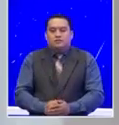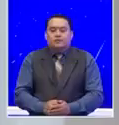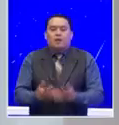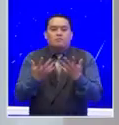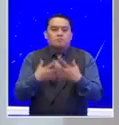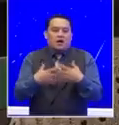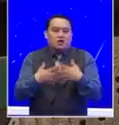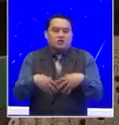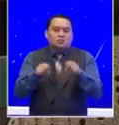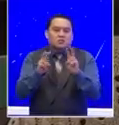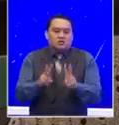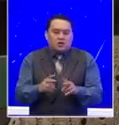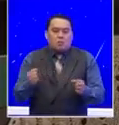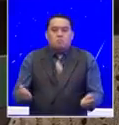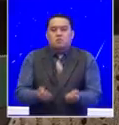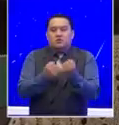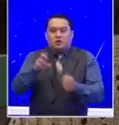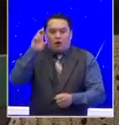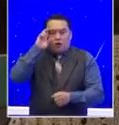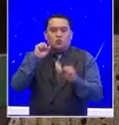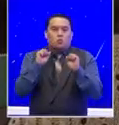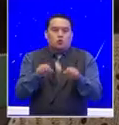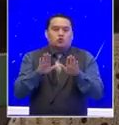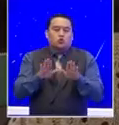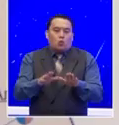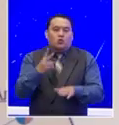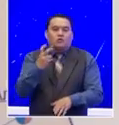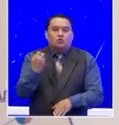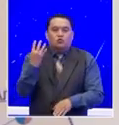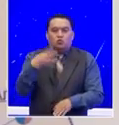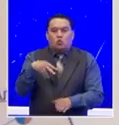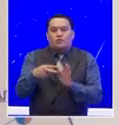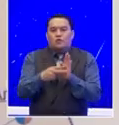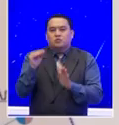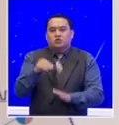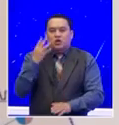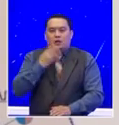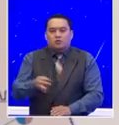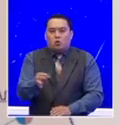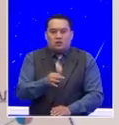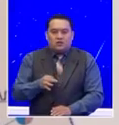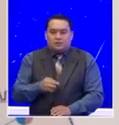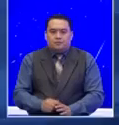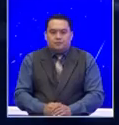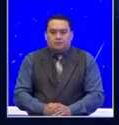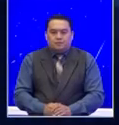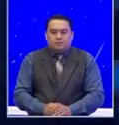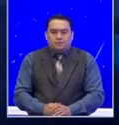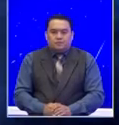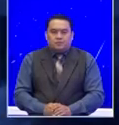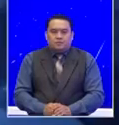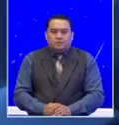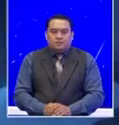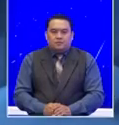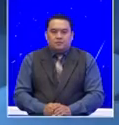подсчетам специалистов, всего на поддержку государства могут рассчитывать более 248 тысяч жителей Алматинской области.